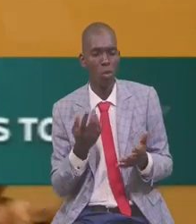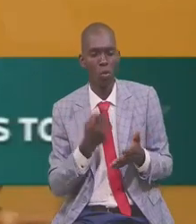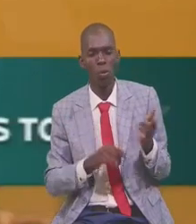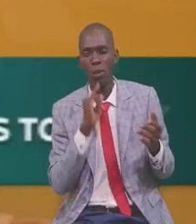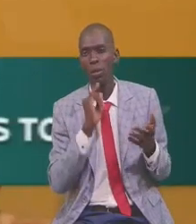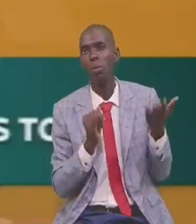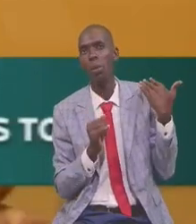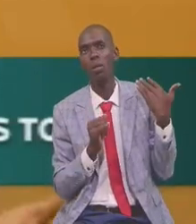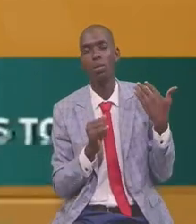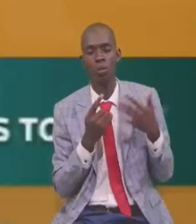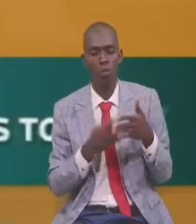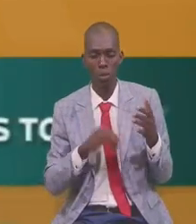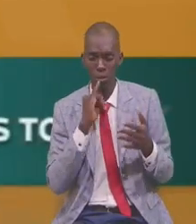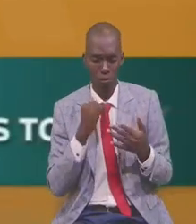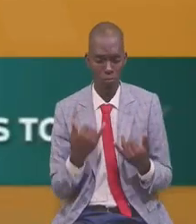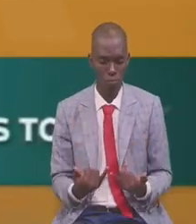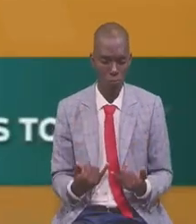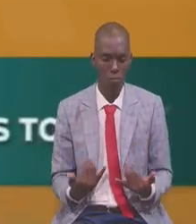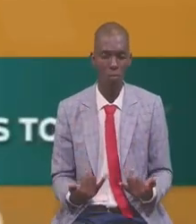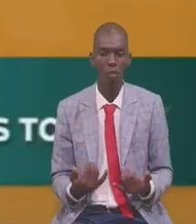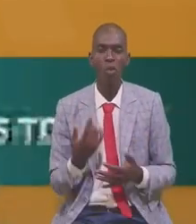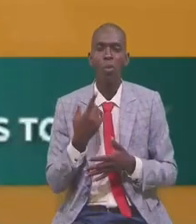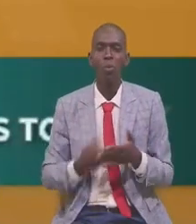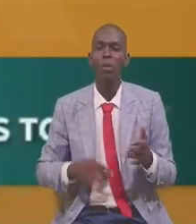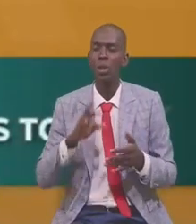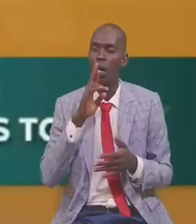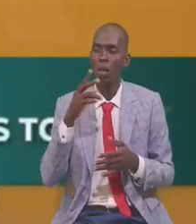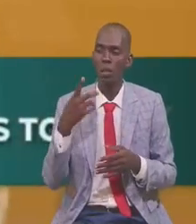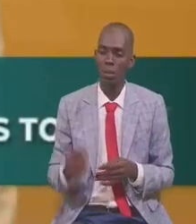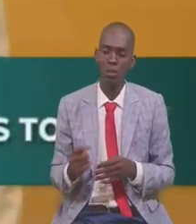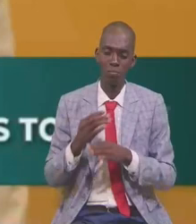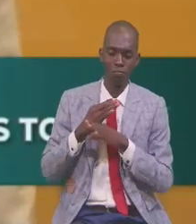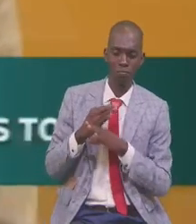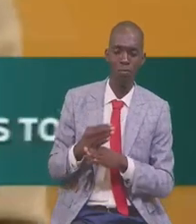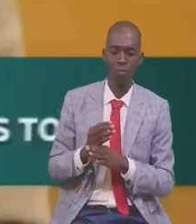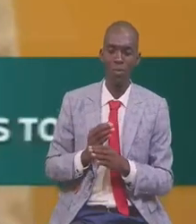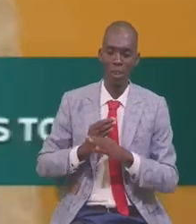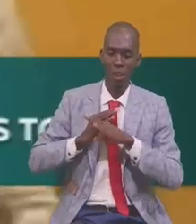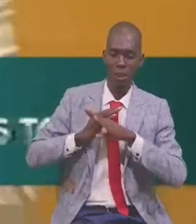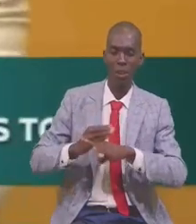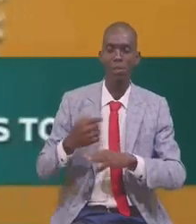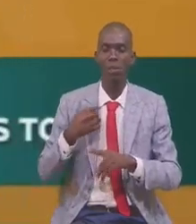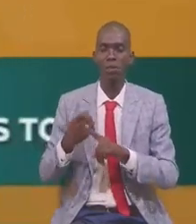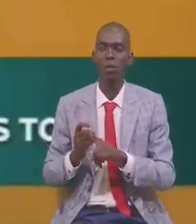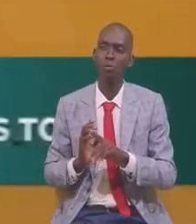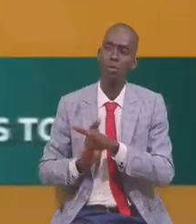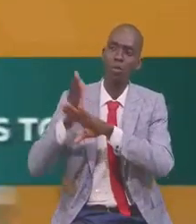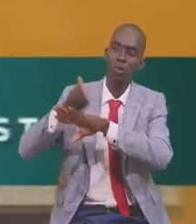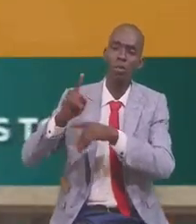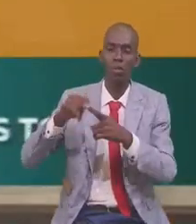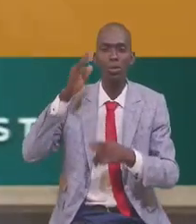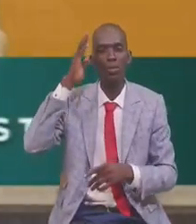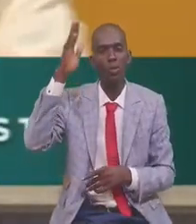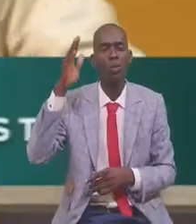quel est le présent, quels sont les obstacles qui m'empêchent d'arriver aux engagements futurs. Quels sont les engagements